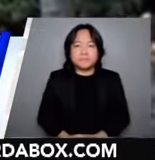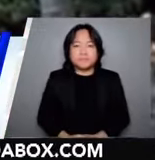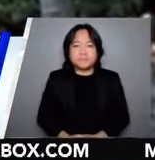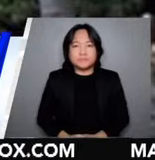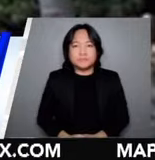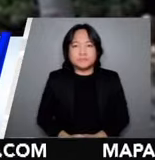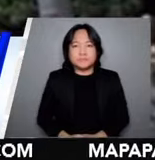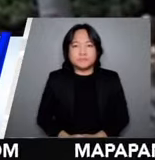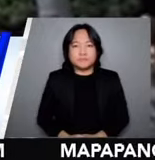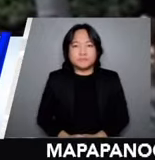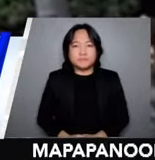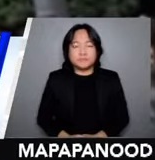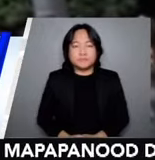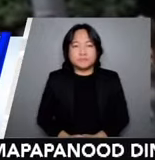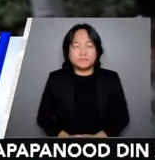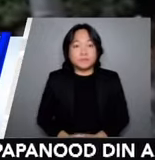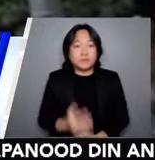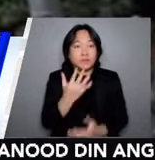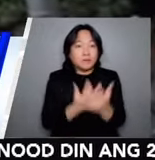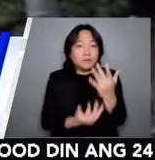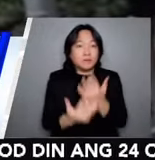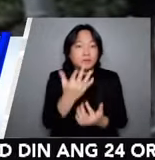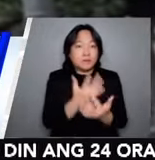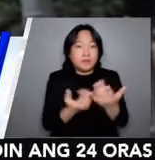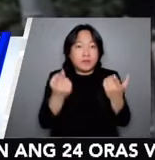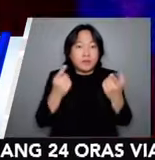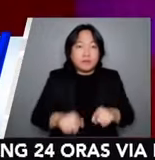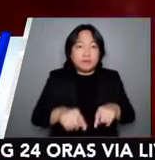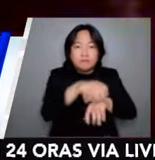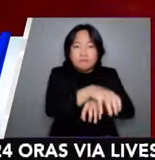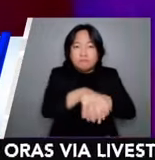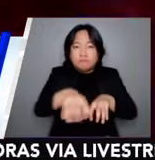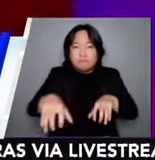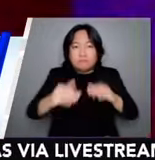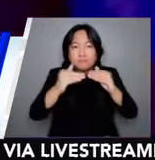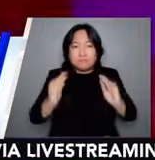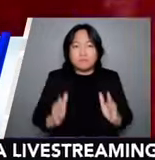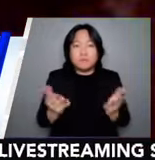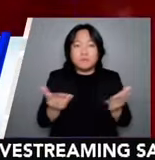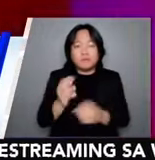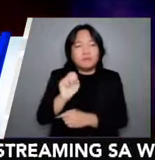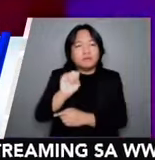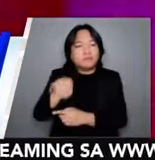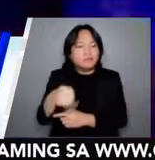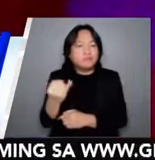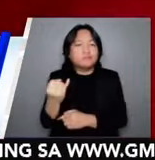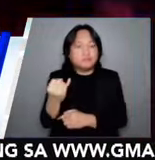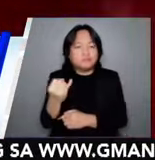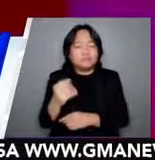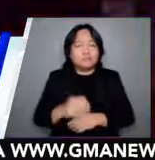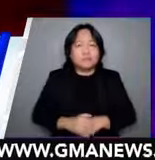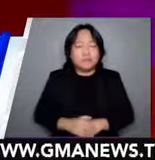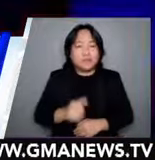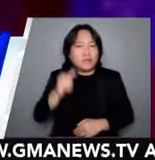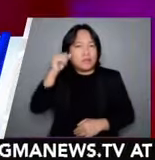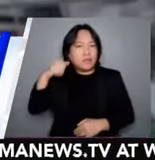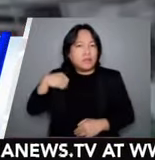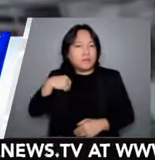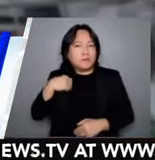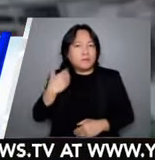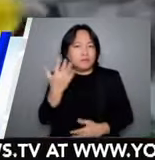Sumiglab ang apoy sa dikit-dikit ng mga bahay na ito sa Isla Batis sa San Juan City. Pasado alas 5 kahapon na magsimula ang sunog at umabot ito sa